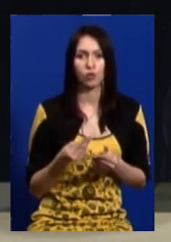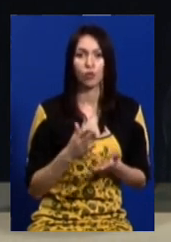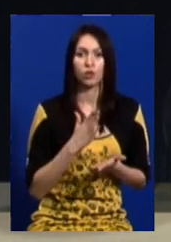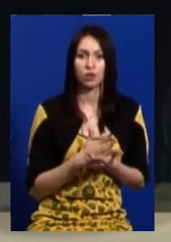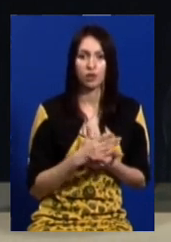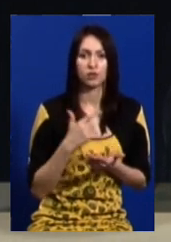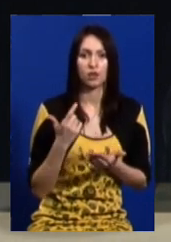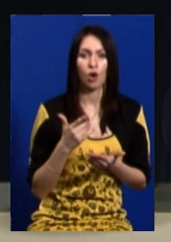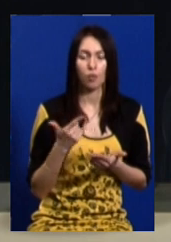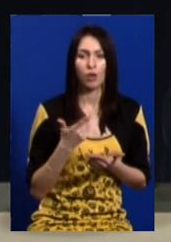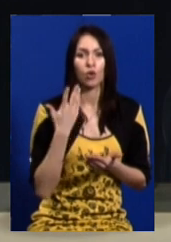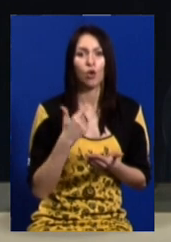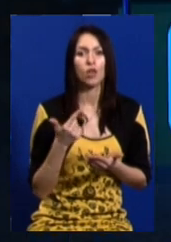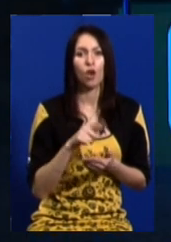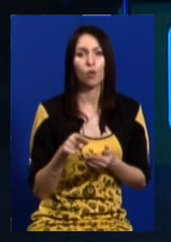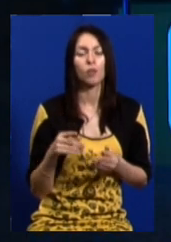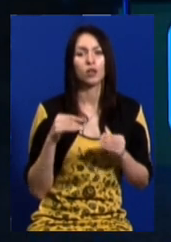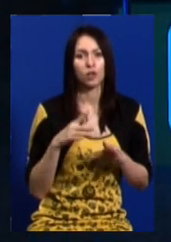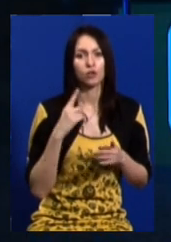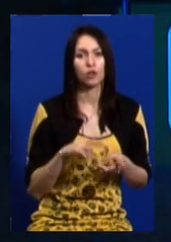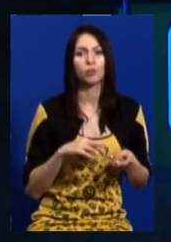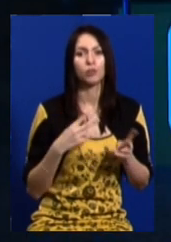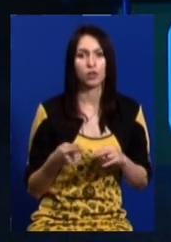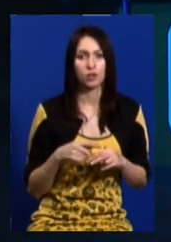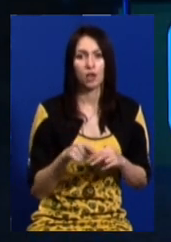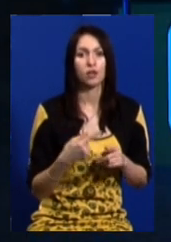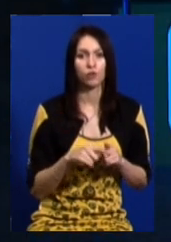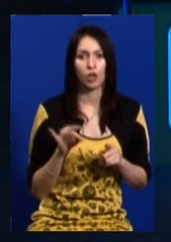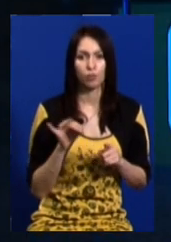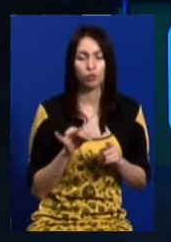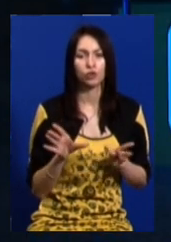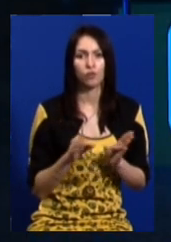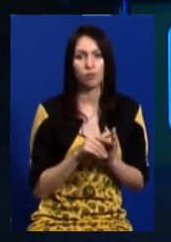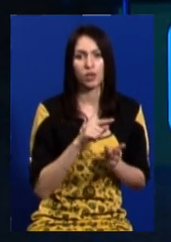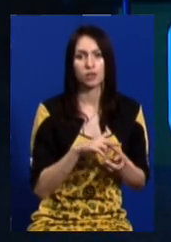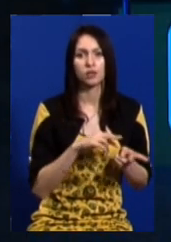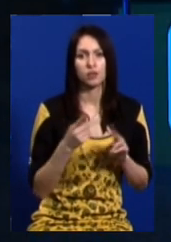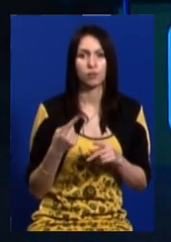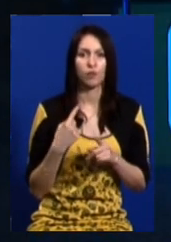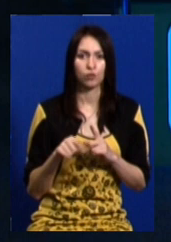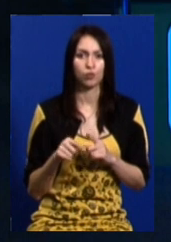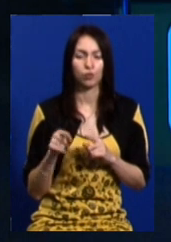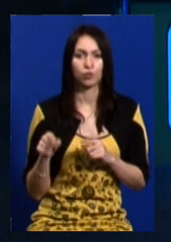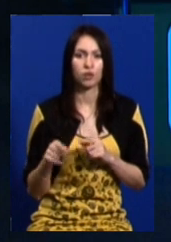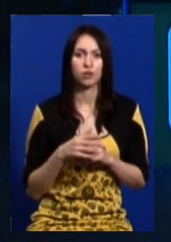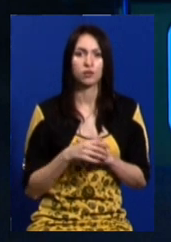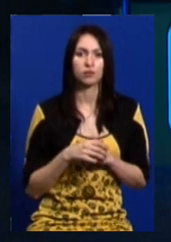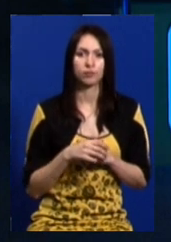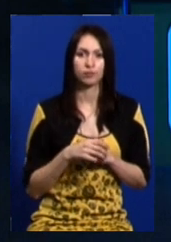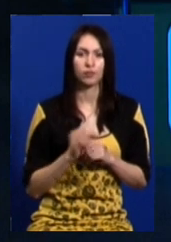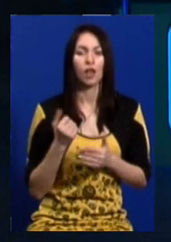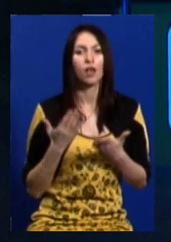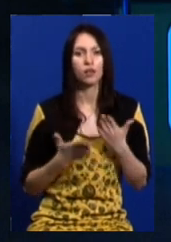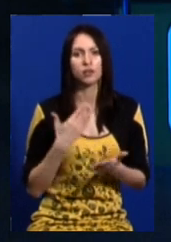власністю громади, і коли громада вирішує перейти, це майно теж переходить з ними в цю чи іншу конфесію. А